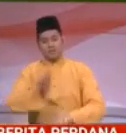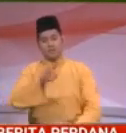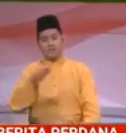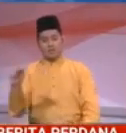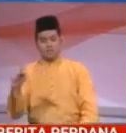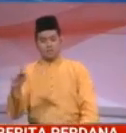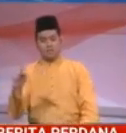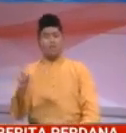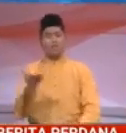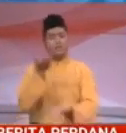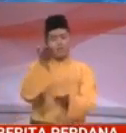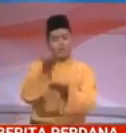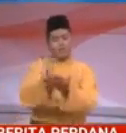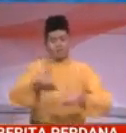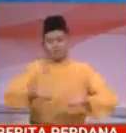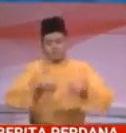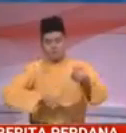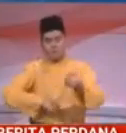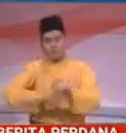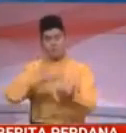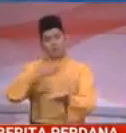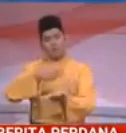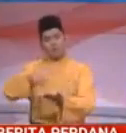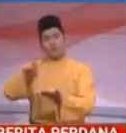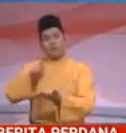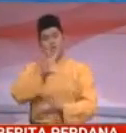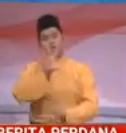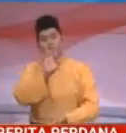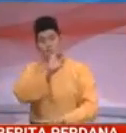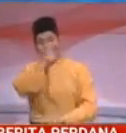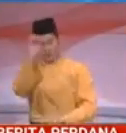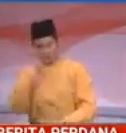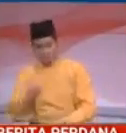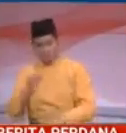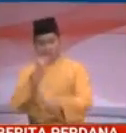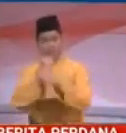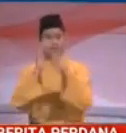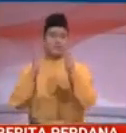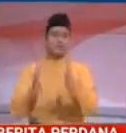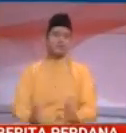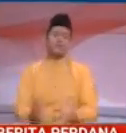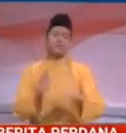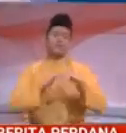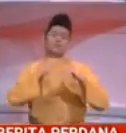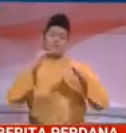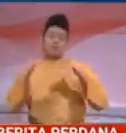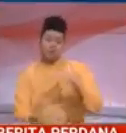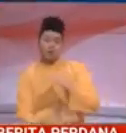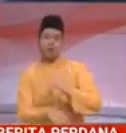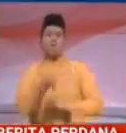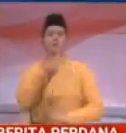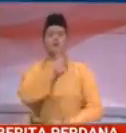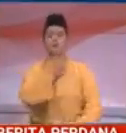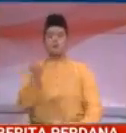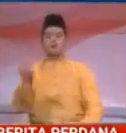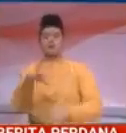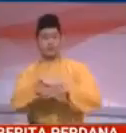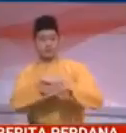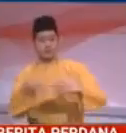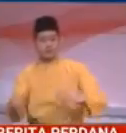kerajaan dicadangkan memberi subsidi 50% kepada pekerja yang berpendapatan bawah RM4,000